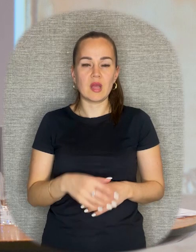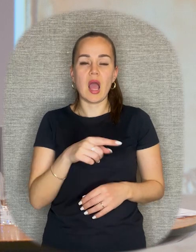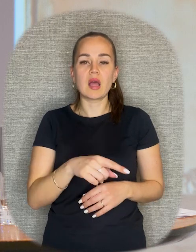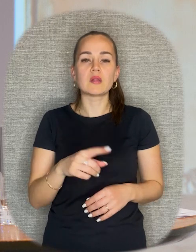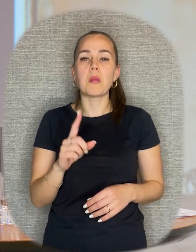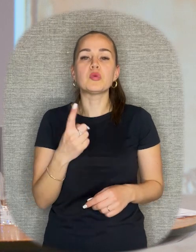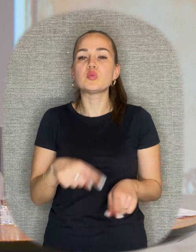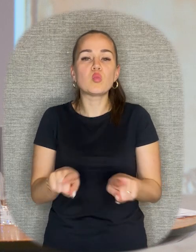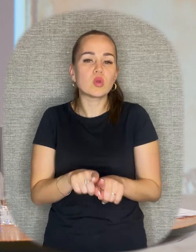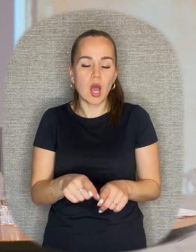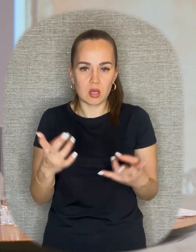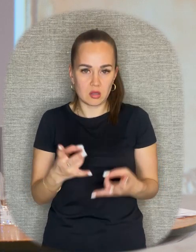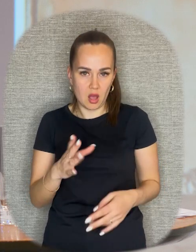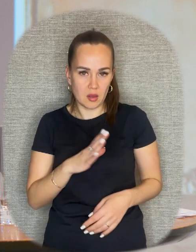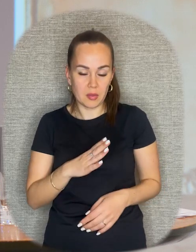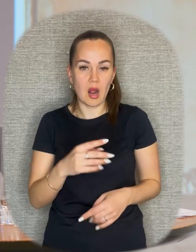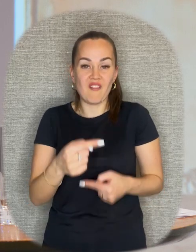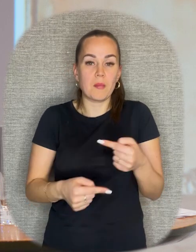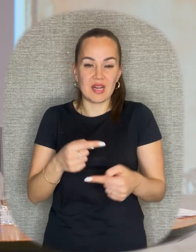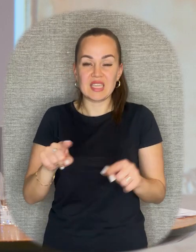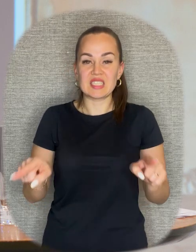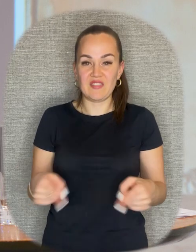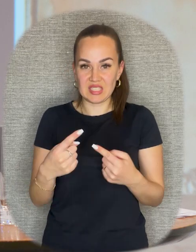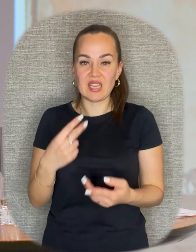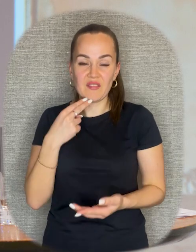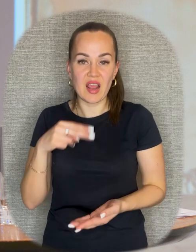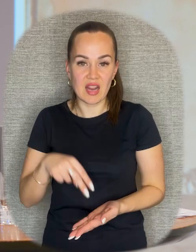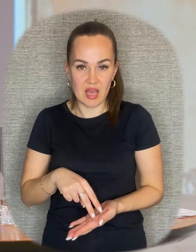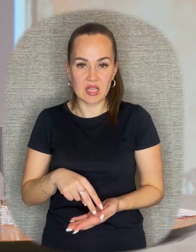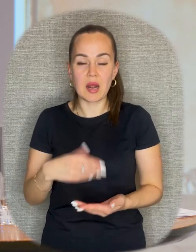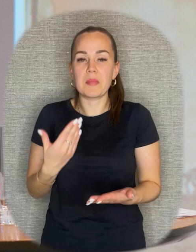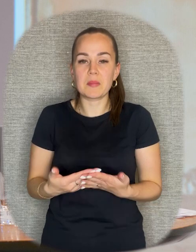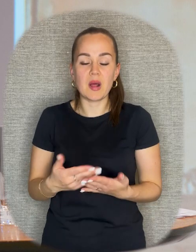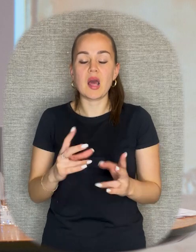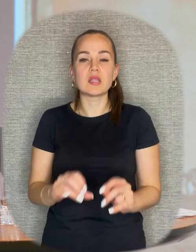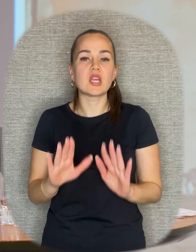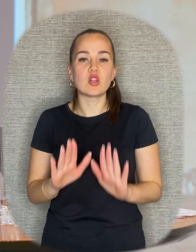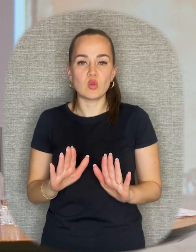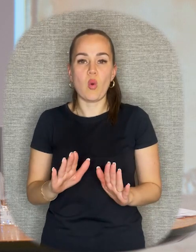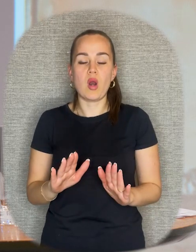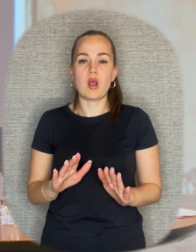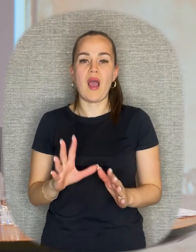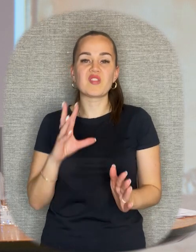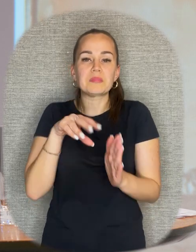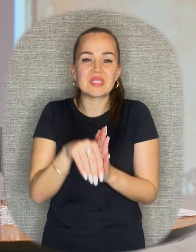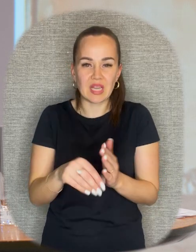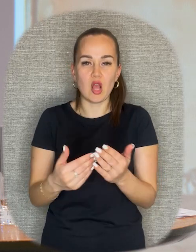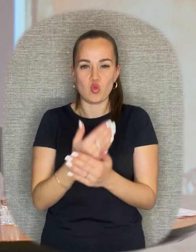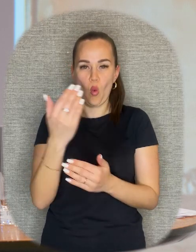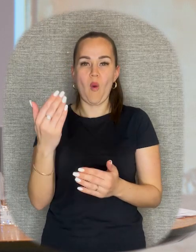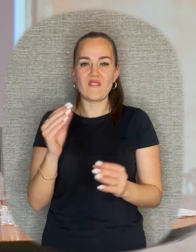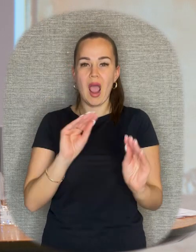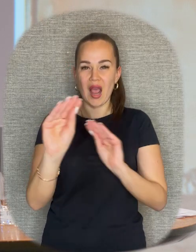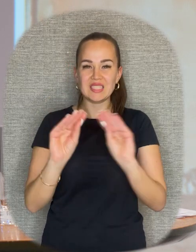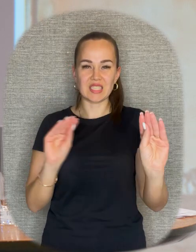приобретали особое значение ещё и потому что в процессе восстановления Ленинграда предполагалось не только вписать